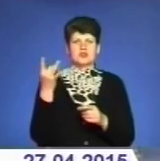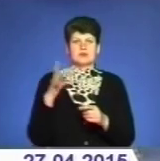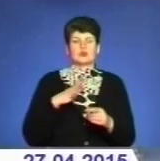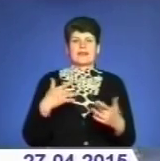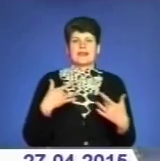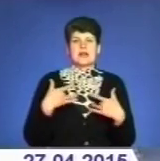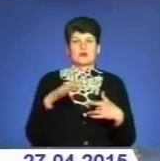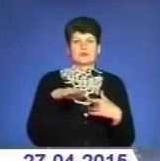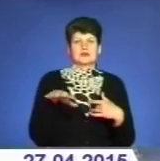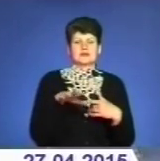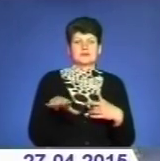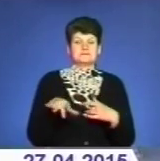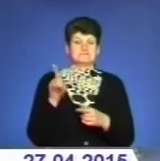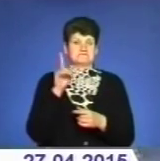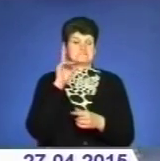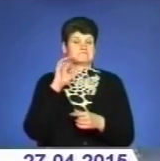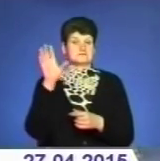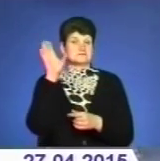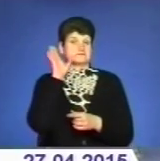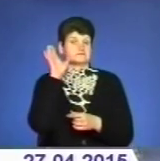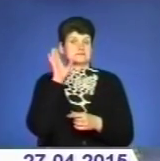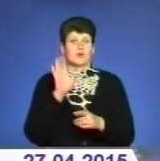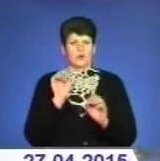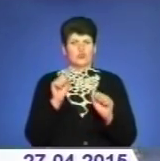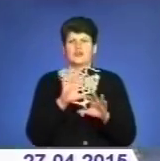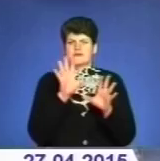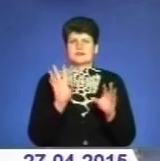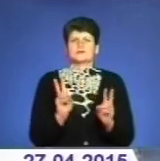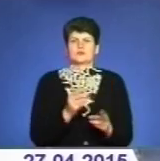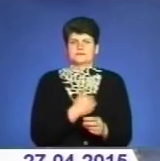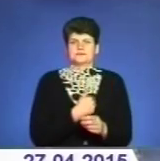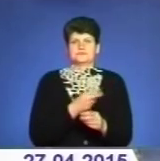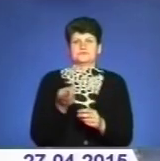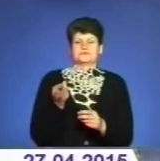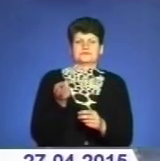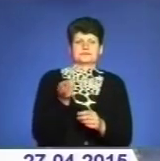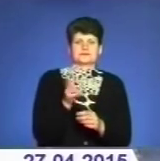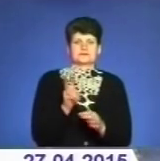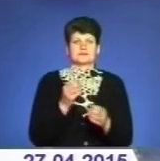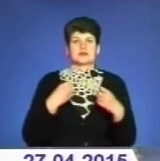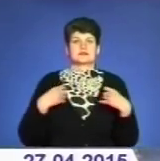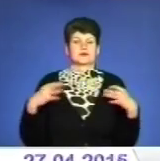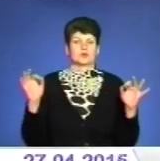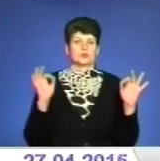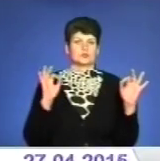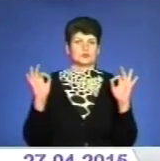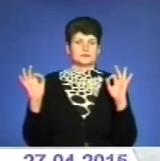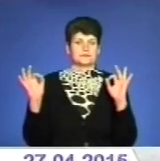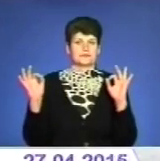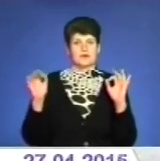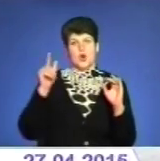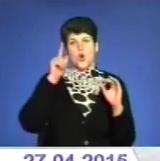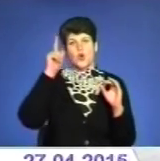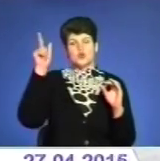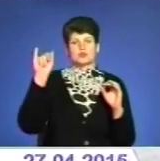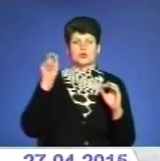майдані. Відтак, посмакувати вокальними родзинками могли усі бажаючі, хто завітав на свято музики. Господі,